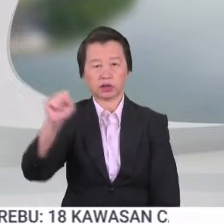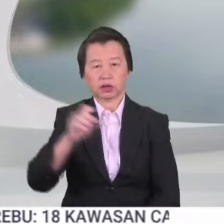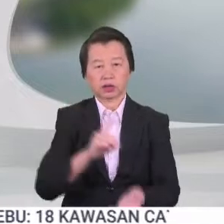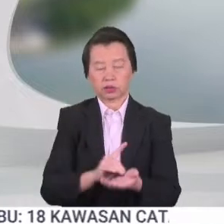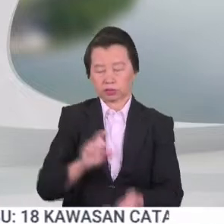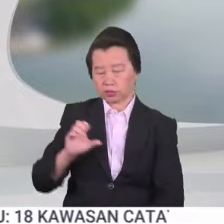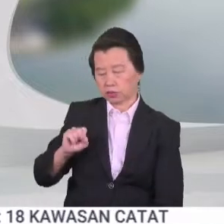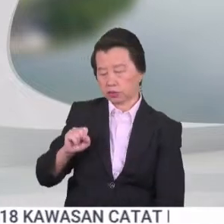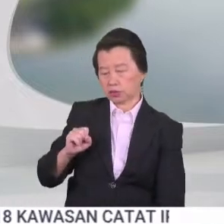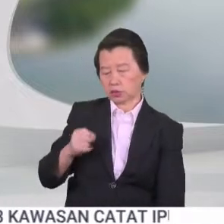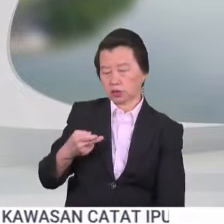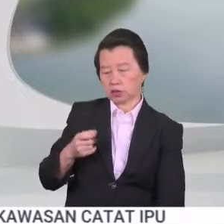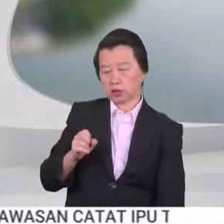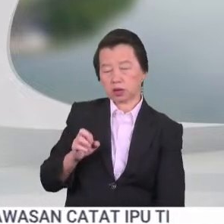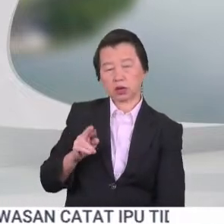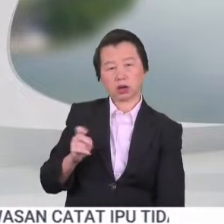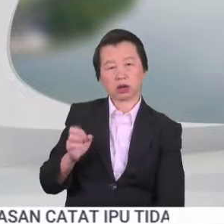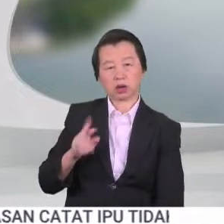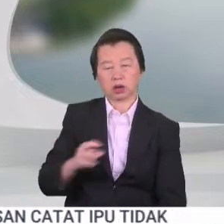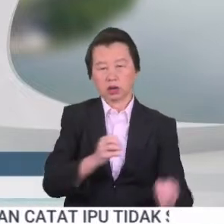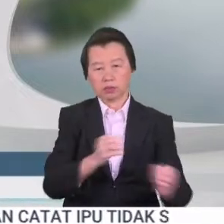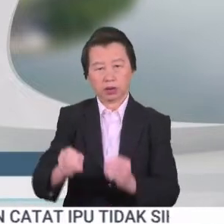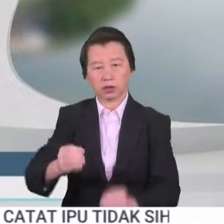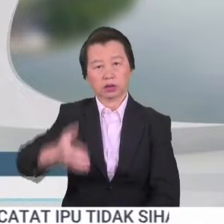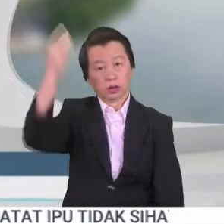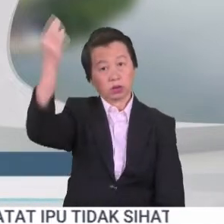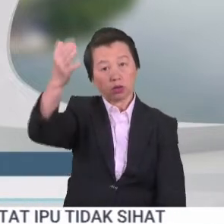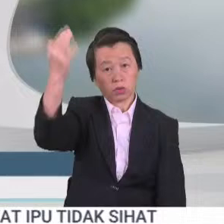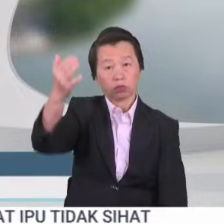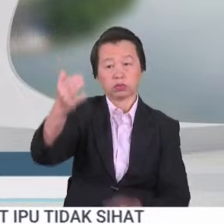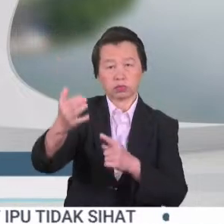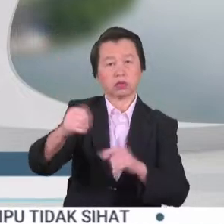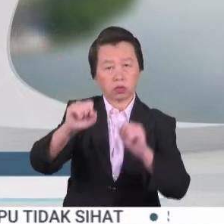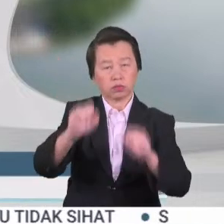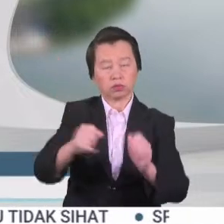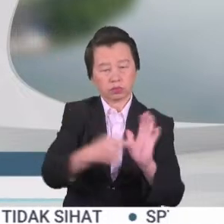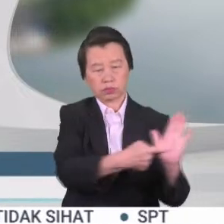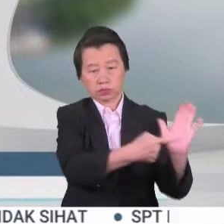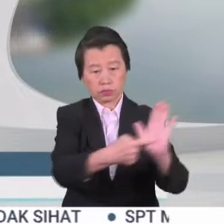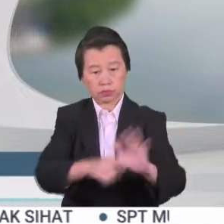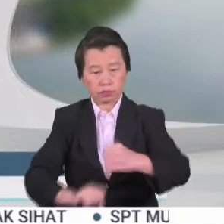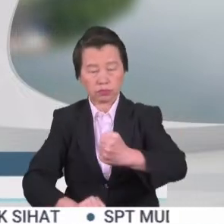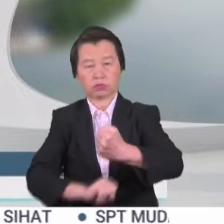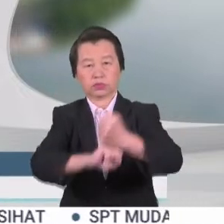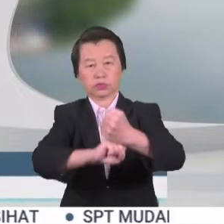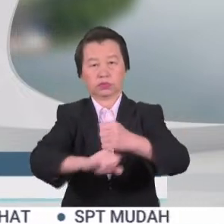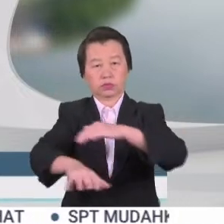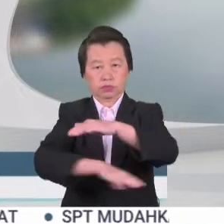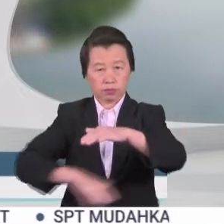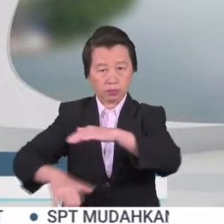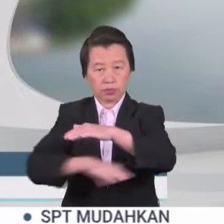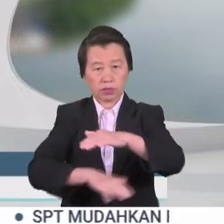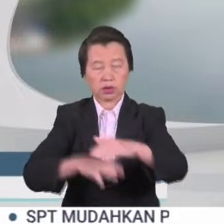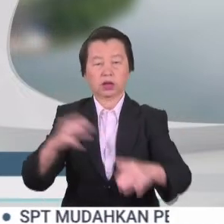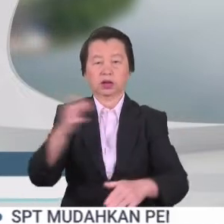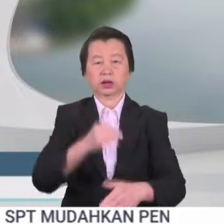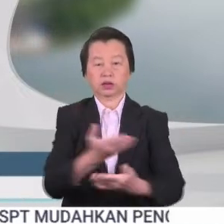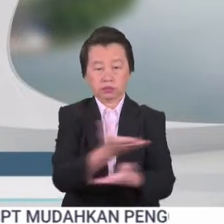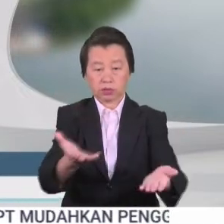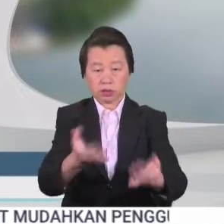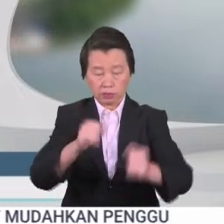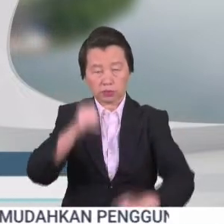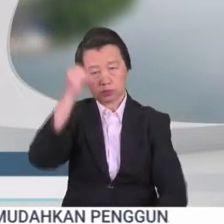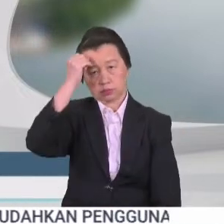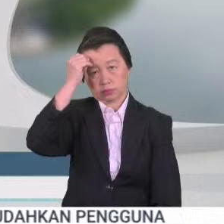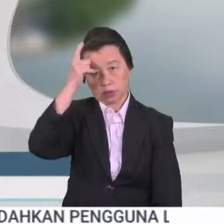sangkar rasam berkata penganjuran konvensyen Bukan sahaja dapat menunjukkan sokongan akar umbi malah mereka dapat